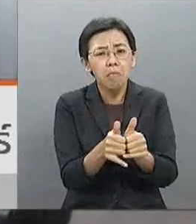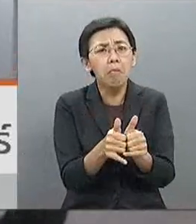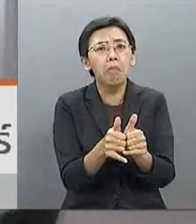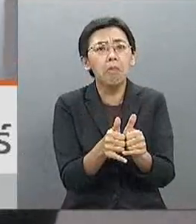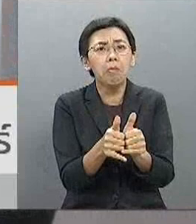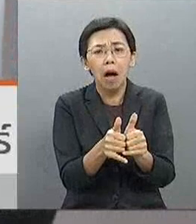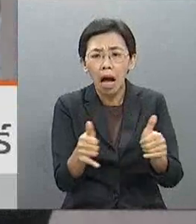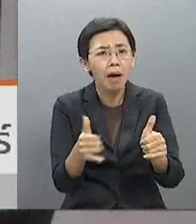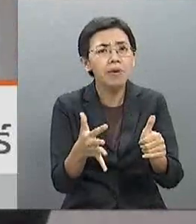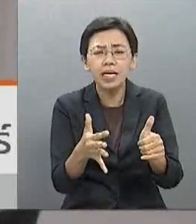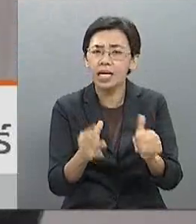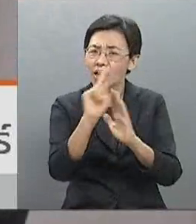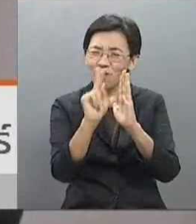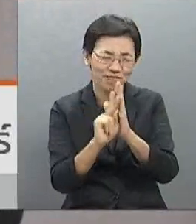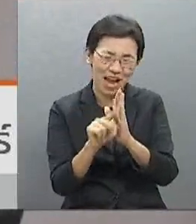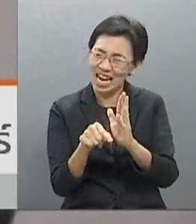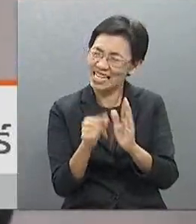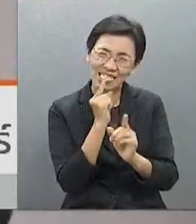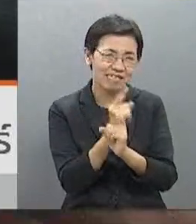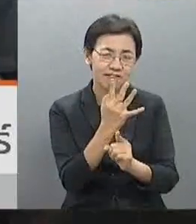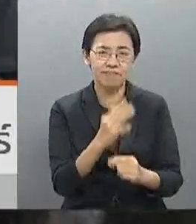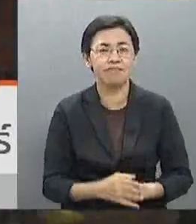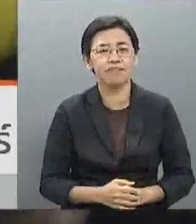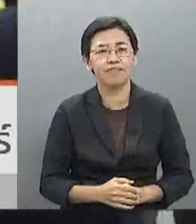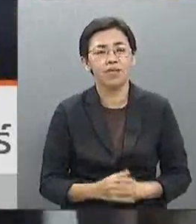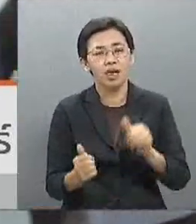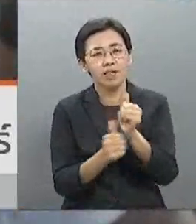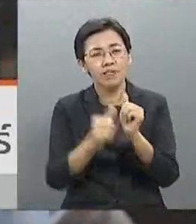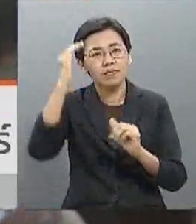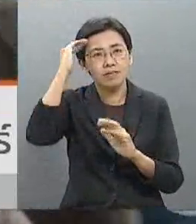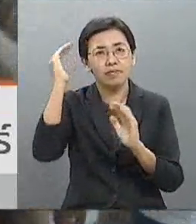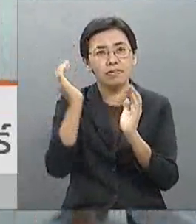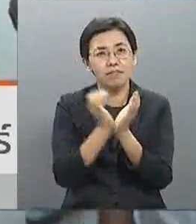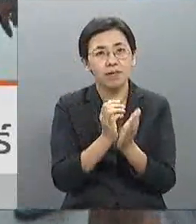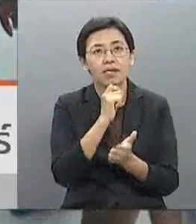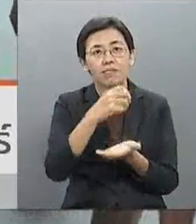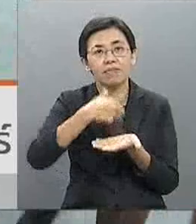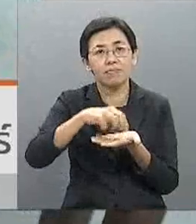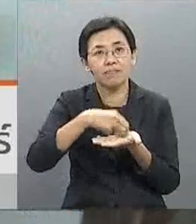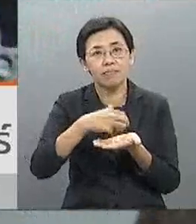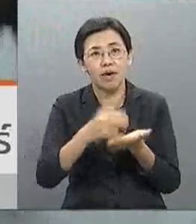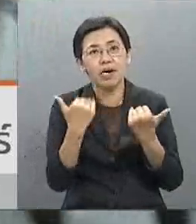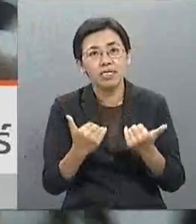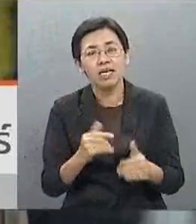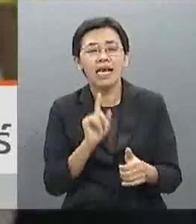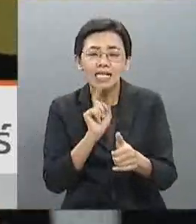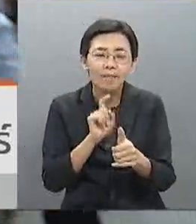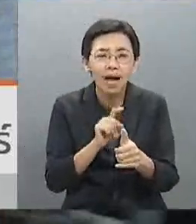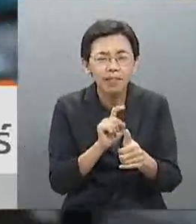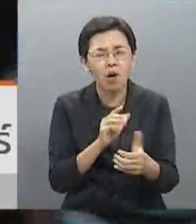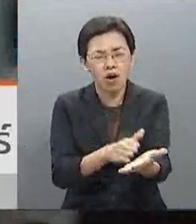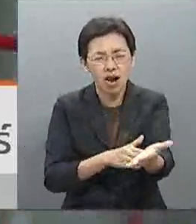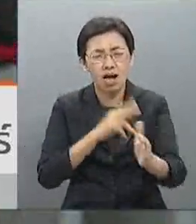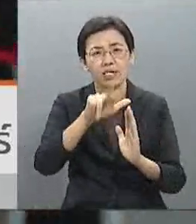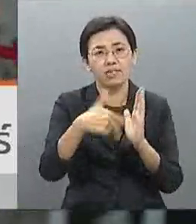พลตำรวจโทปิยะอุทาโยผู้ช่วยผู้บัญชาการตำรวจแห่งชาติเปิดเผยหลังจากที่ร่วมสอบปากคำนานกว่า3ชั่วโมงโดยระ